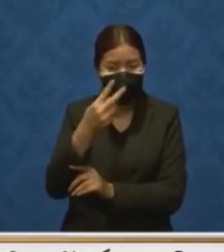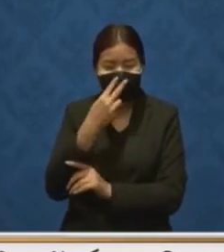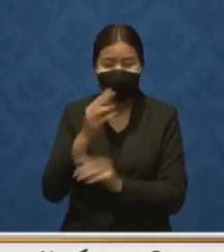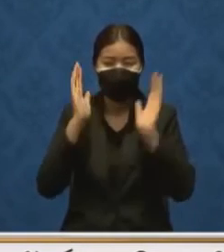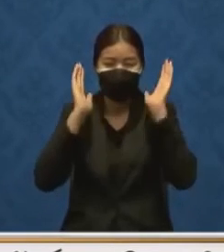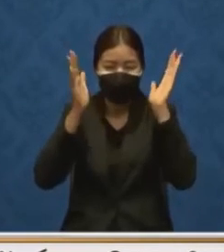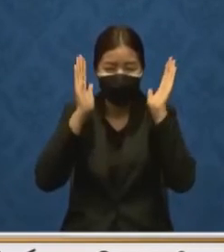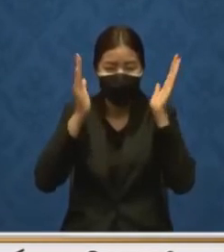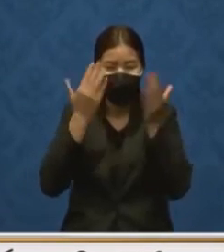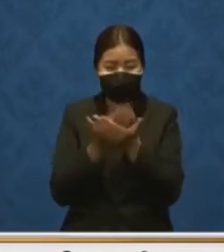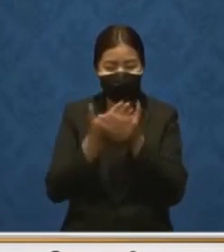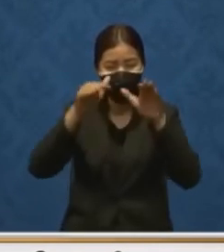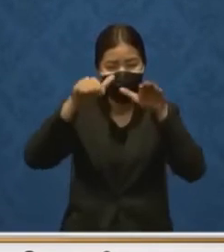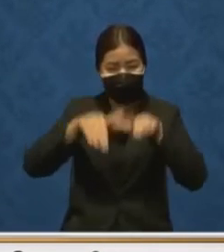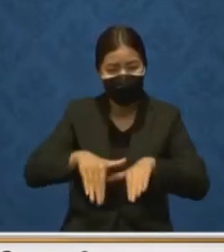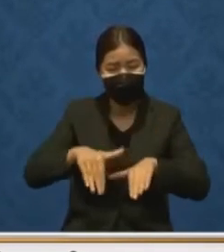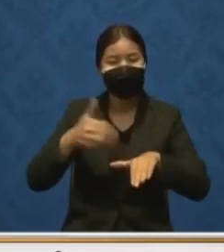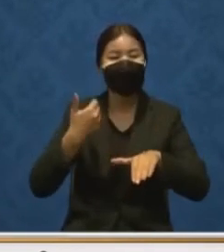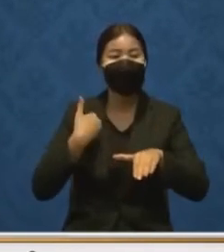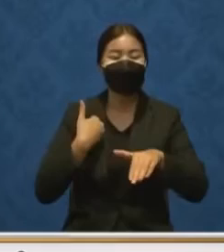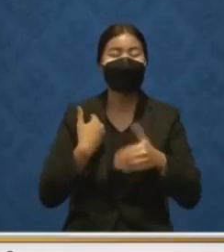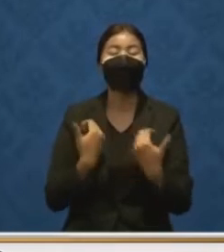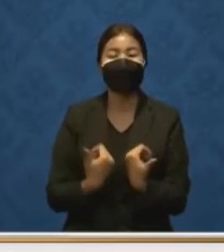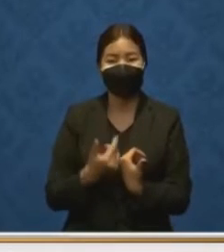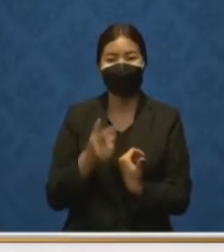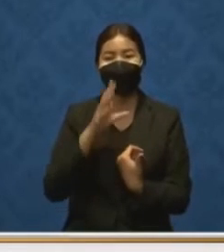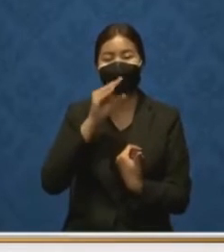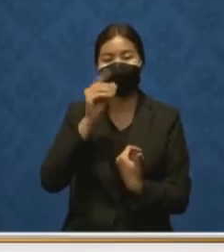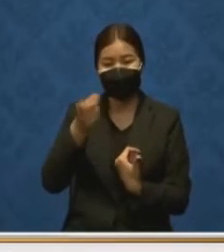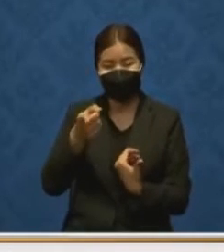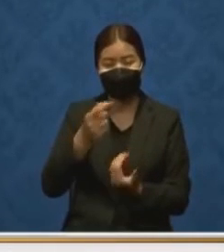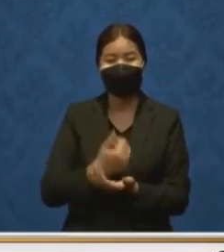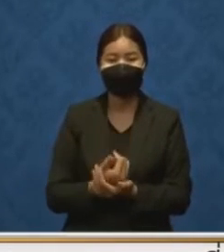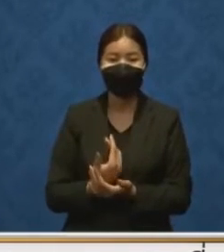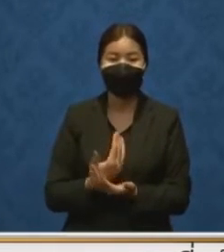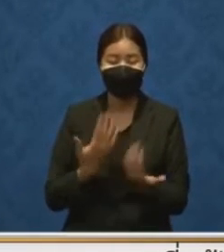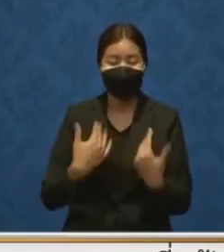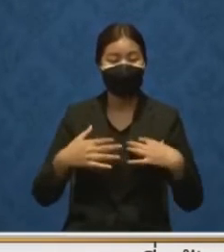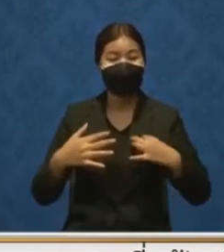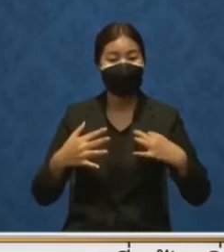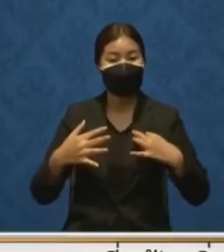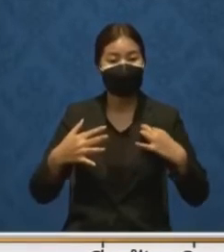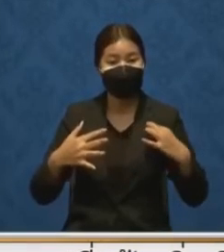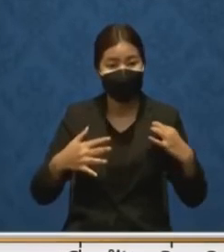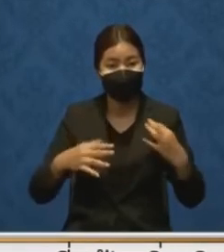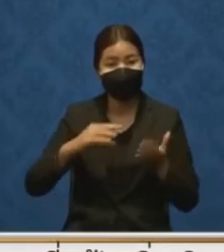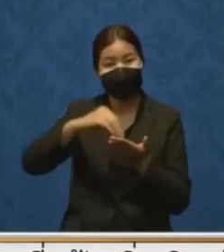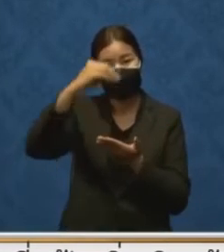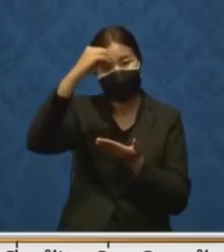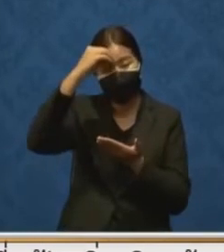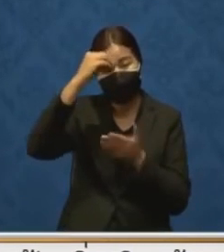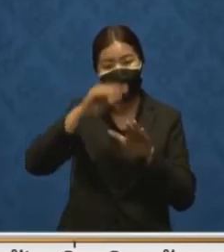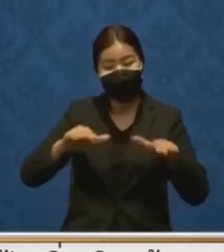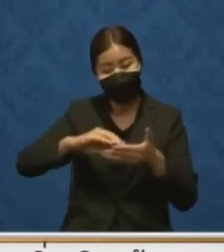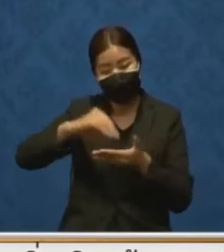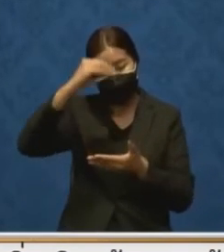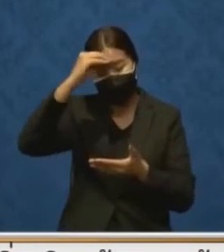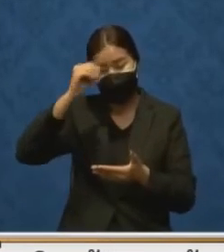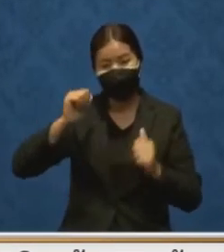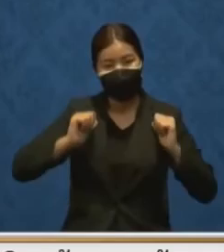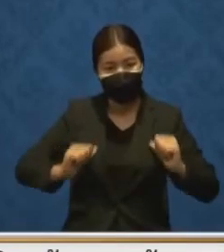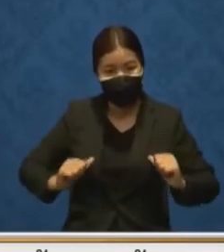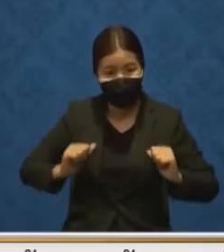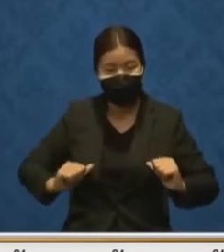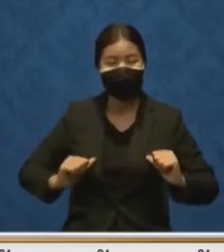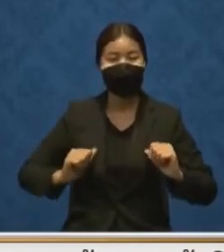ถง 70% ก็มี อันนี้คอข้อเทศจรินอกจากนั้นชุดนัเรีน เครื่องแต่งกายนักเรีนรองเท่ากระเป๋า ก็ปั